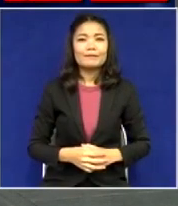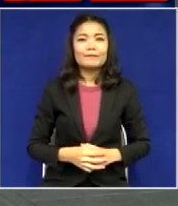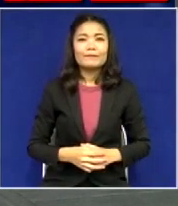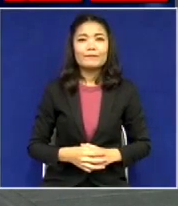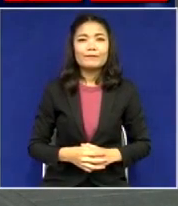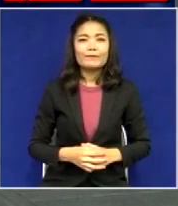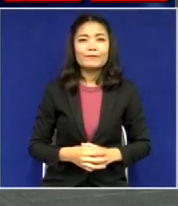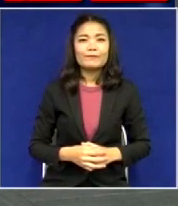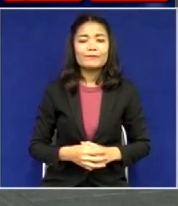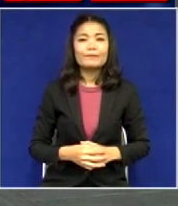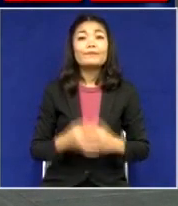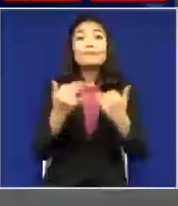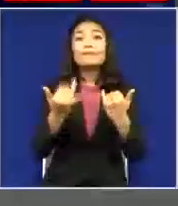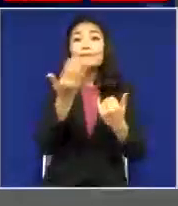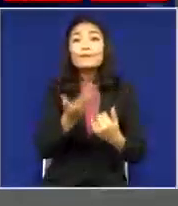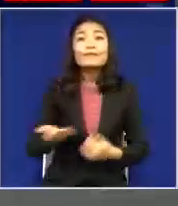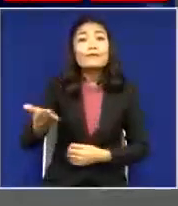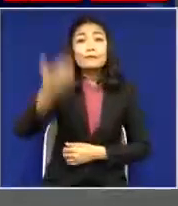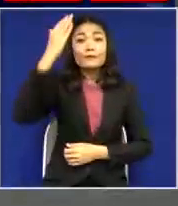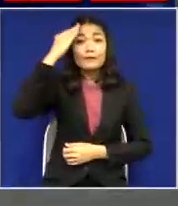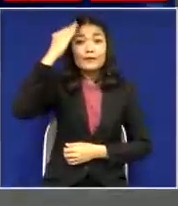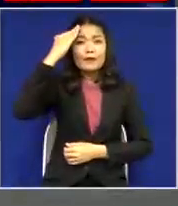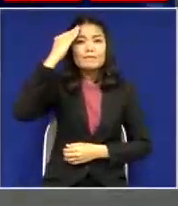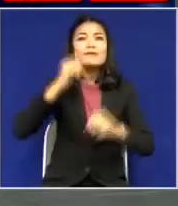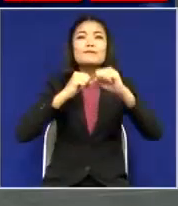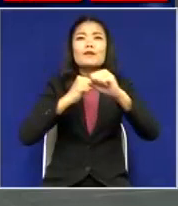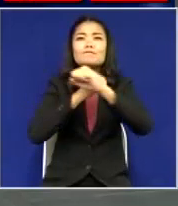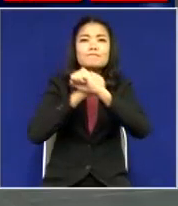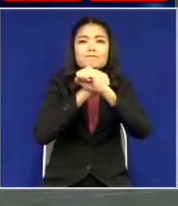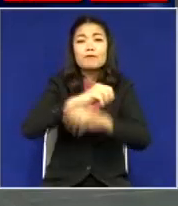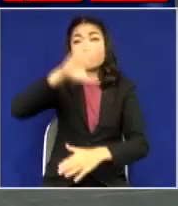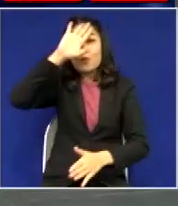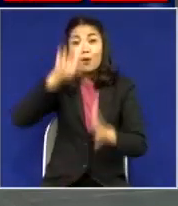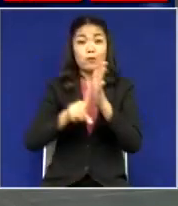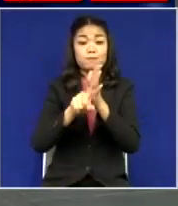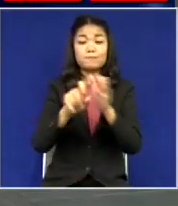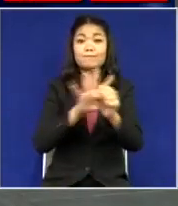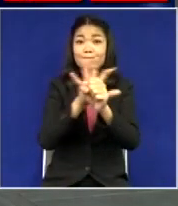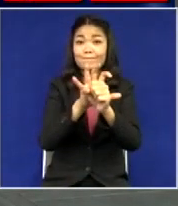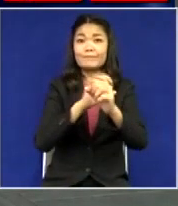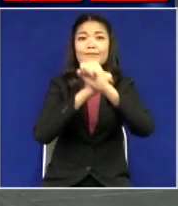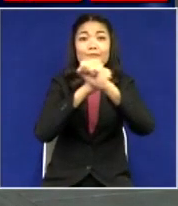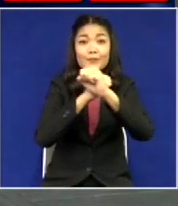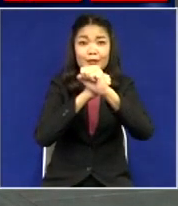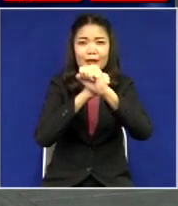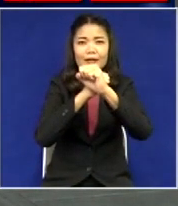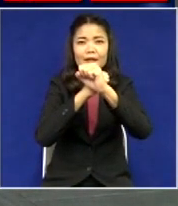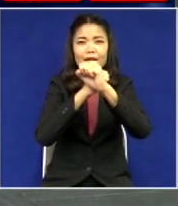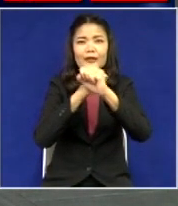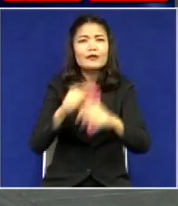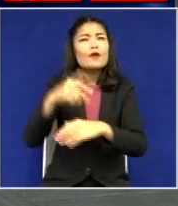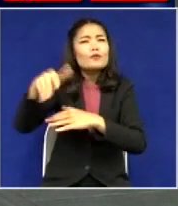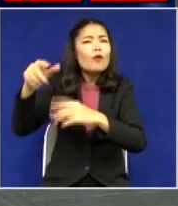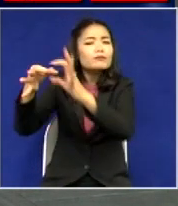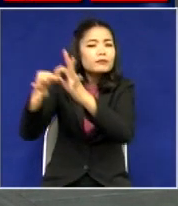อย่างที่เราทราบดีนะครับว่าตอนนี้เราพยายามป้องกันโรคติดต่อที่สำคัญคือโรคโควิด-19 นะครับโดยใช้ปัจจัยภายนอกไม่ว่าเรื่